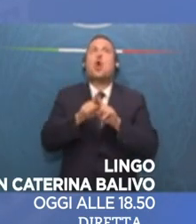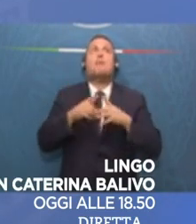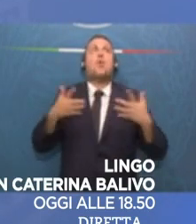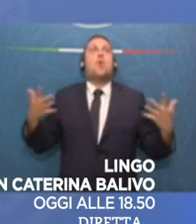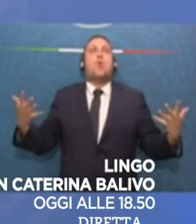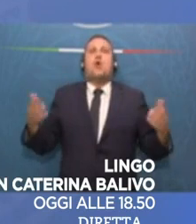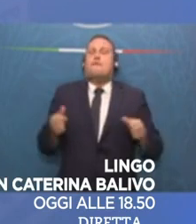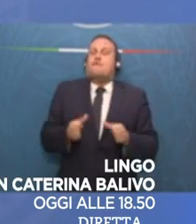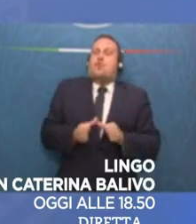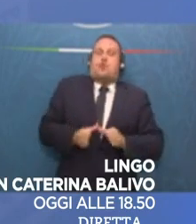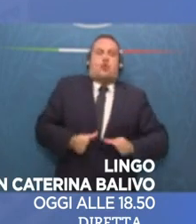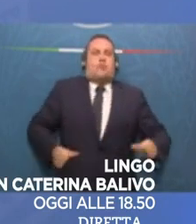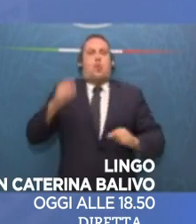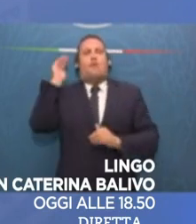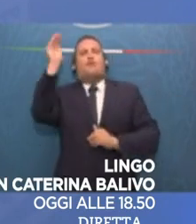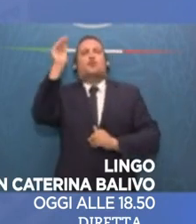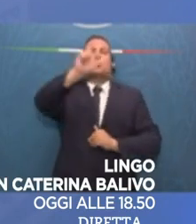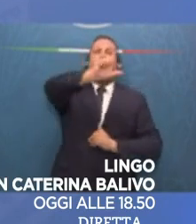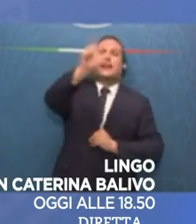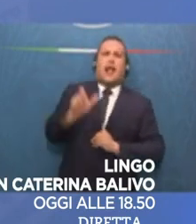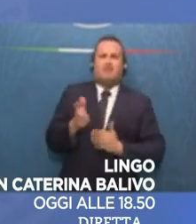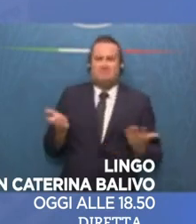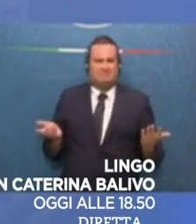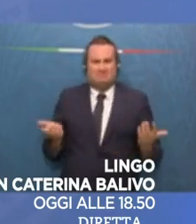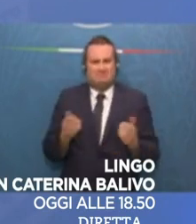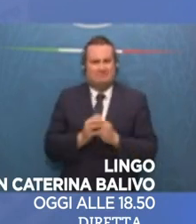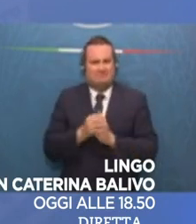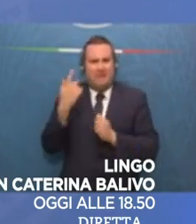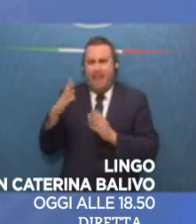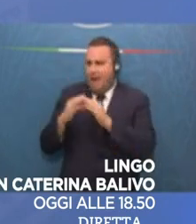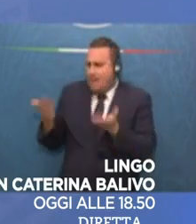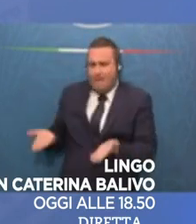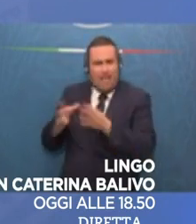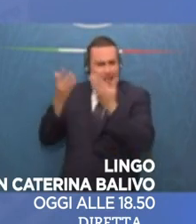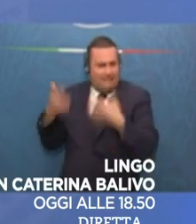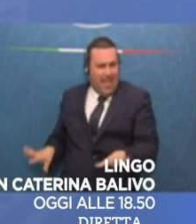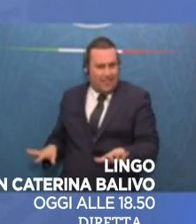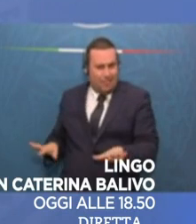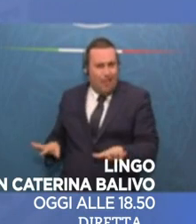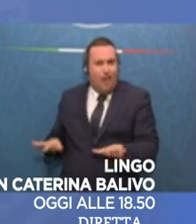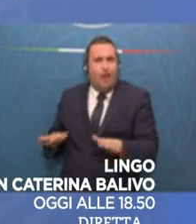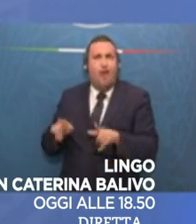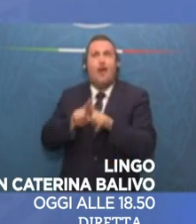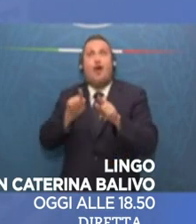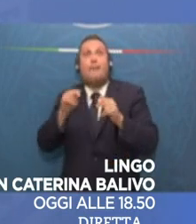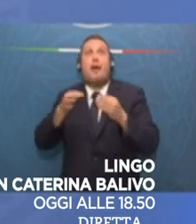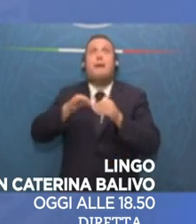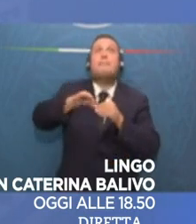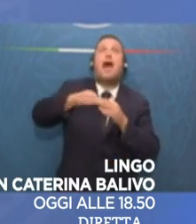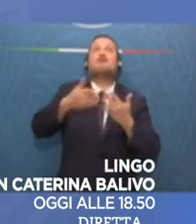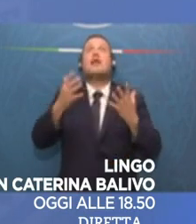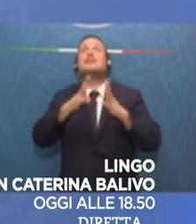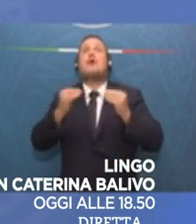dirimente per il futuro politico del Paese. È chiaro che quello che è stato fatto, non c'è gran che possibilità da fare, ecco, questo